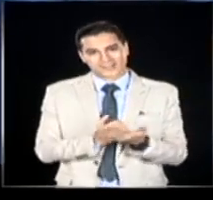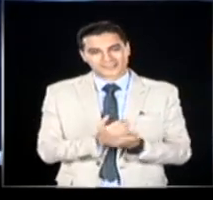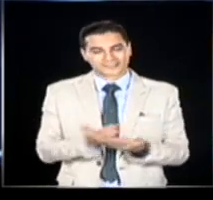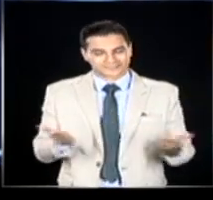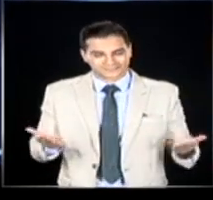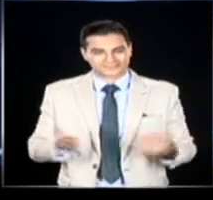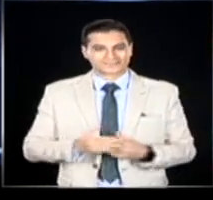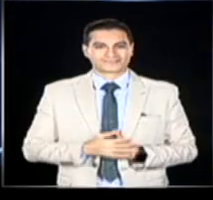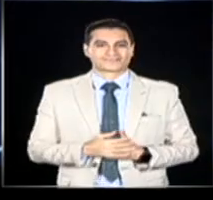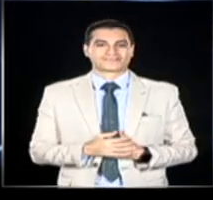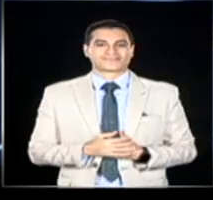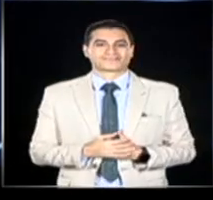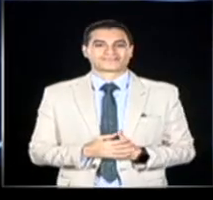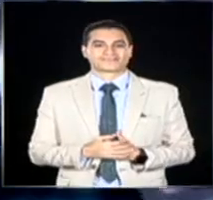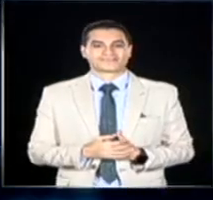المدارس.